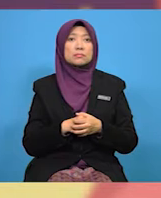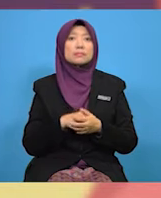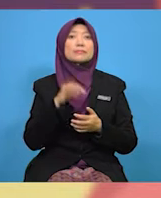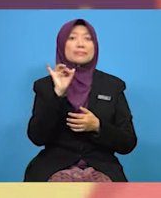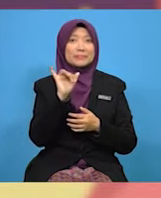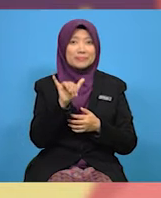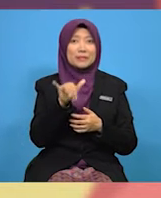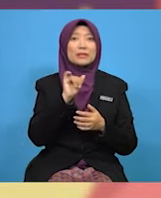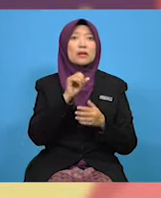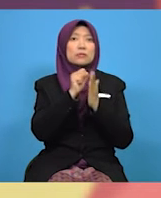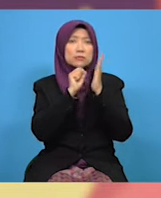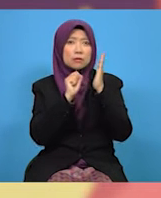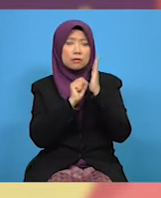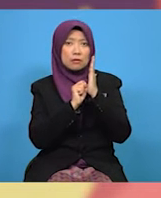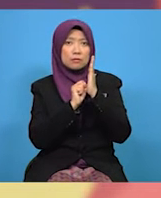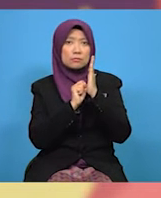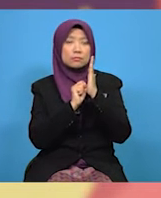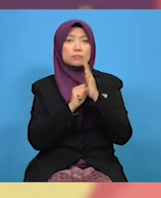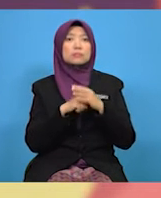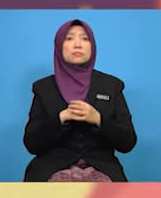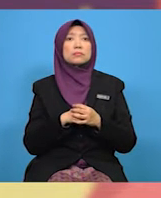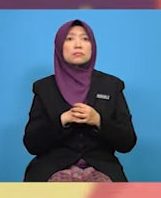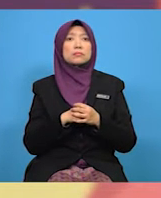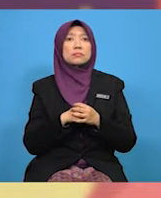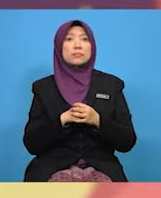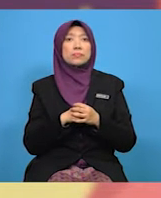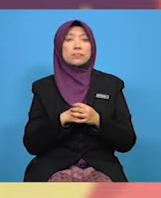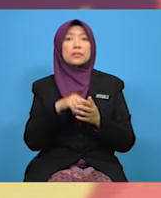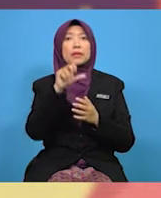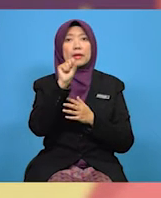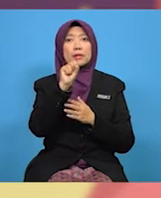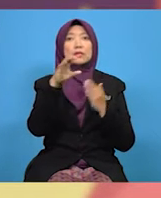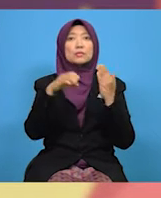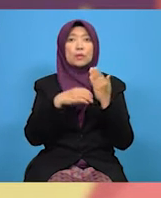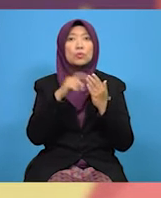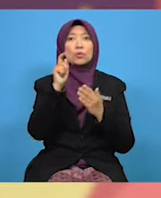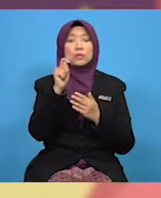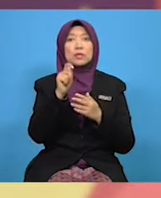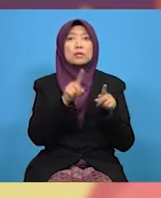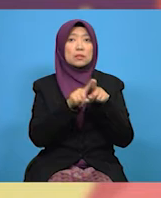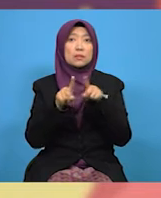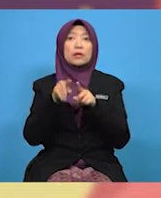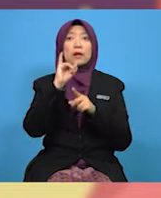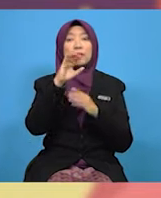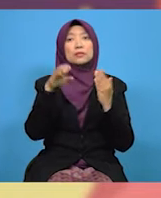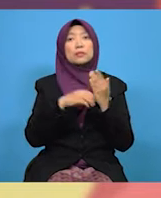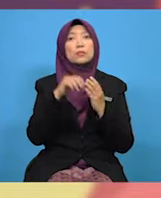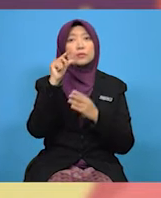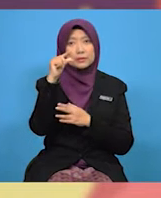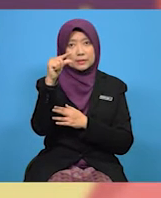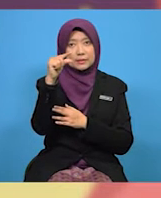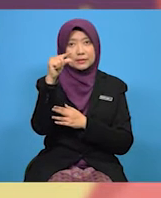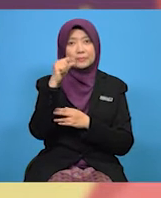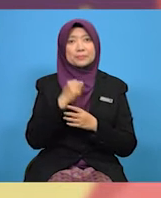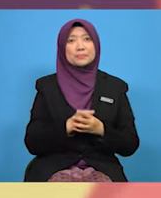Joe syarat keseimbangan suntikan bocoran Irna es campur di sama dengan air campur